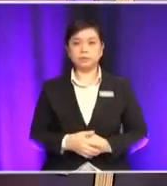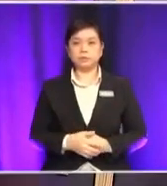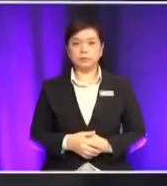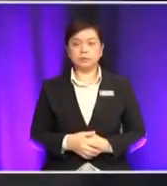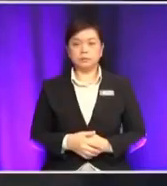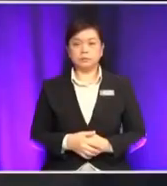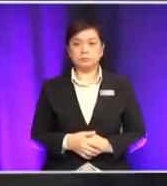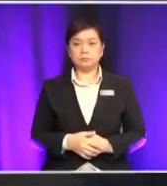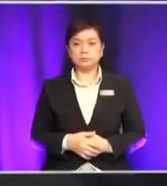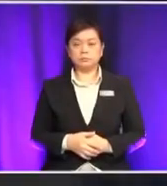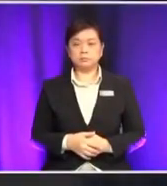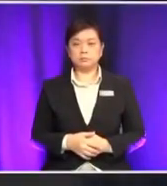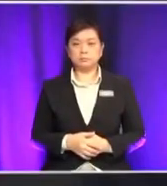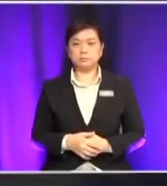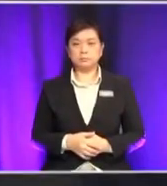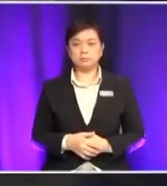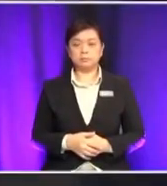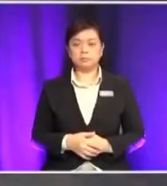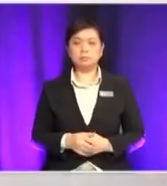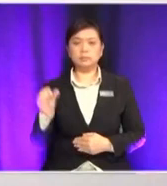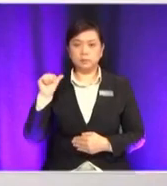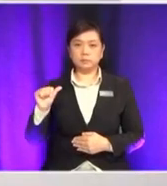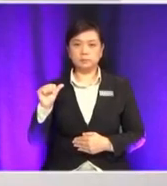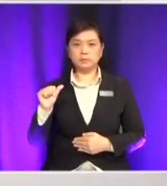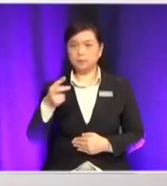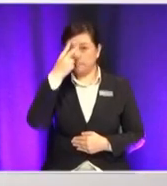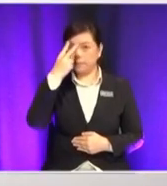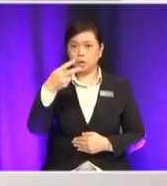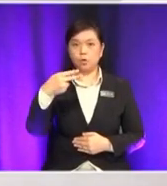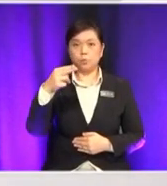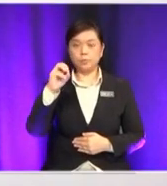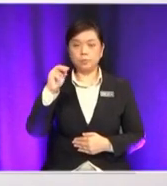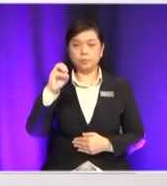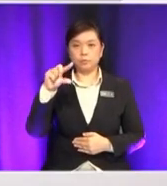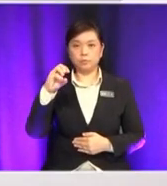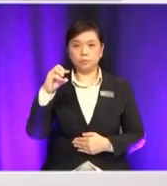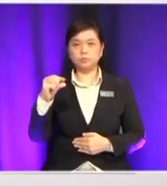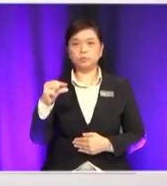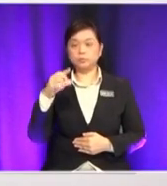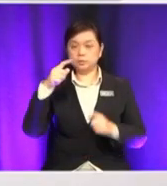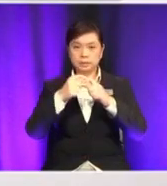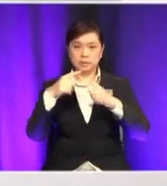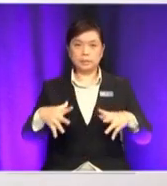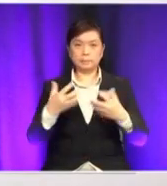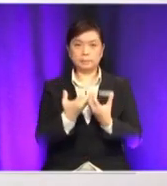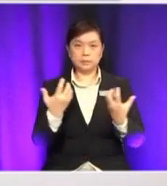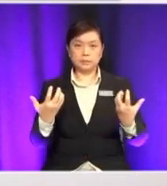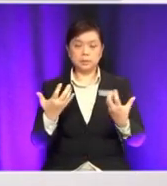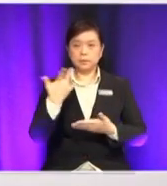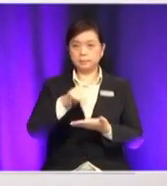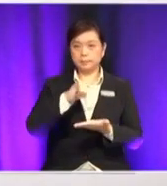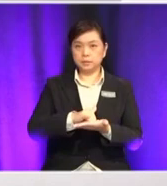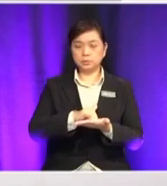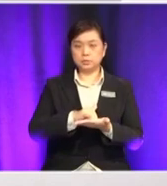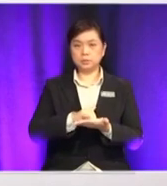Kriss 4 tak homolog kromosom itu berpisah ah Oke so oke sekarang di meiosis 1 gula kromosom